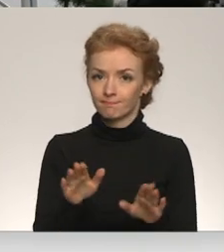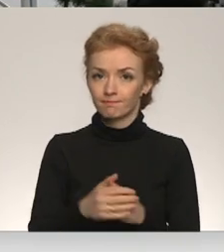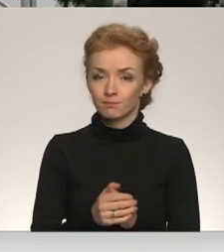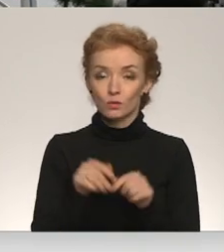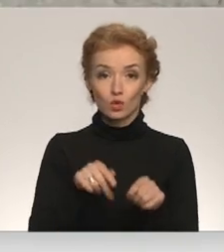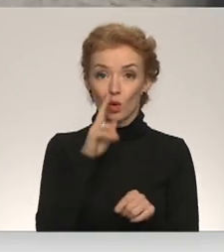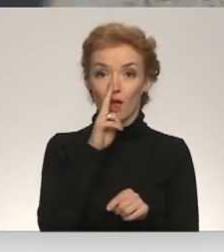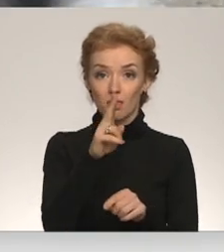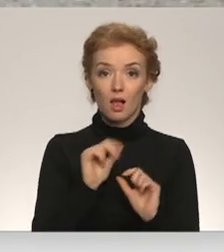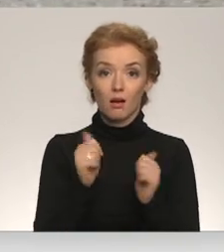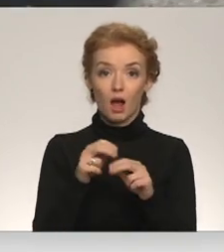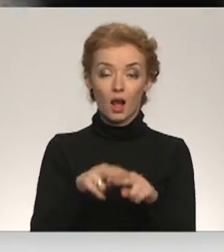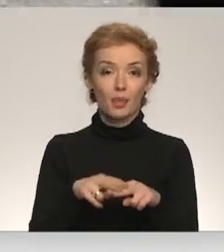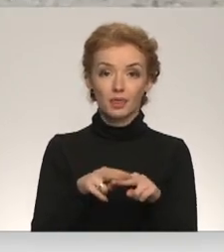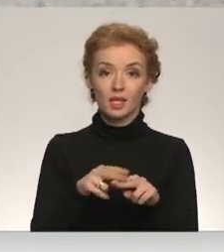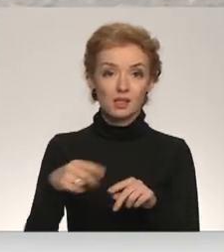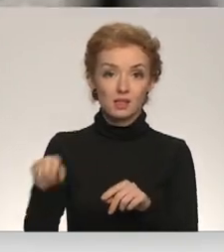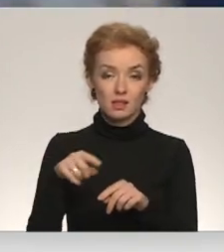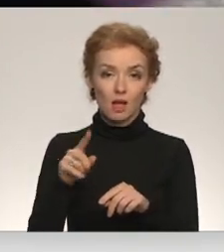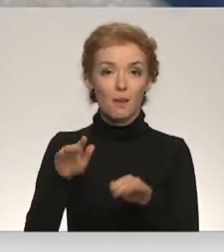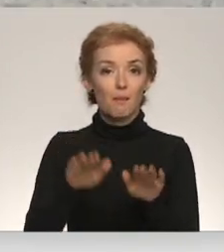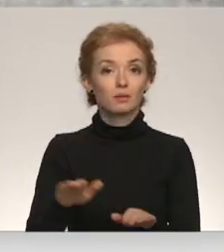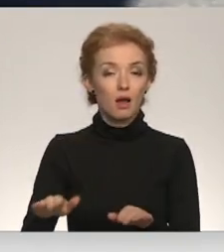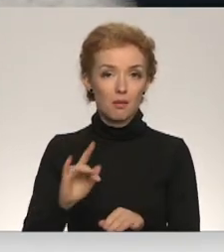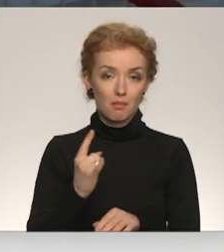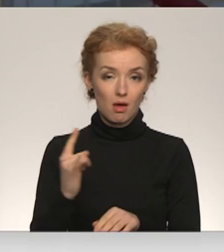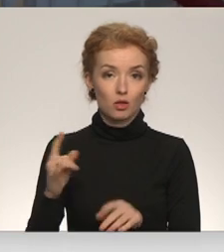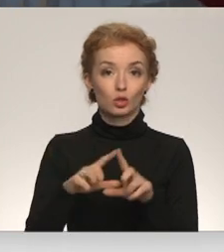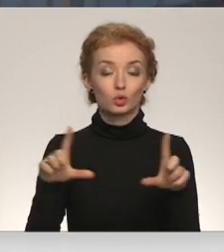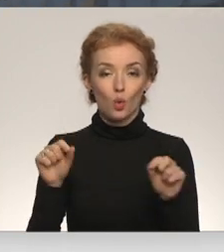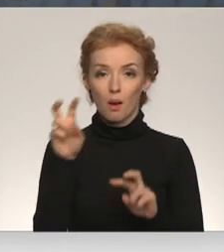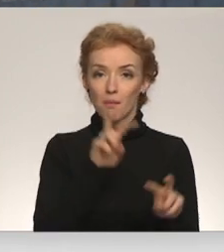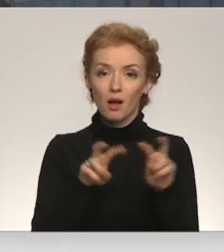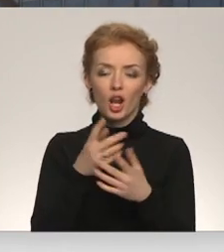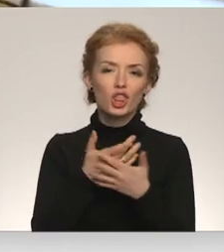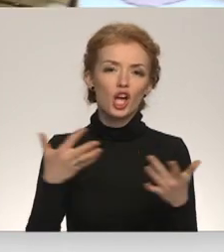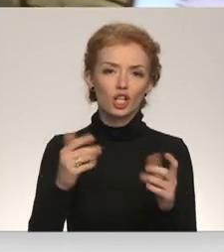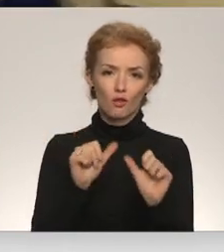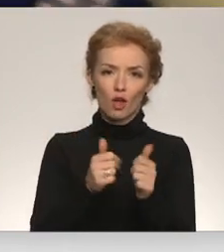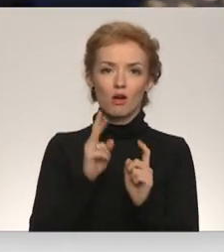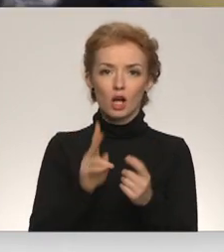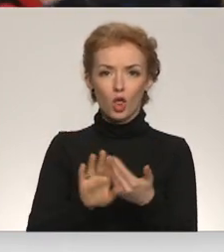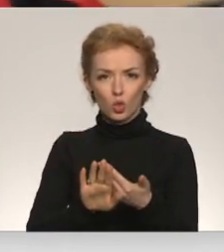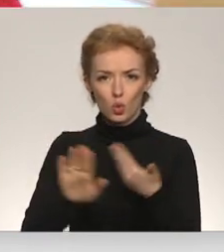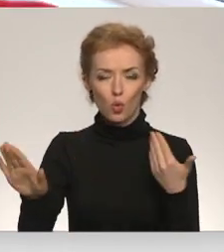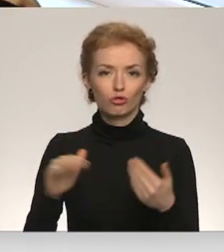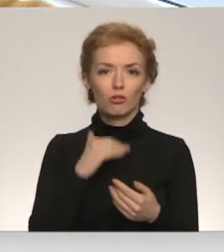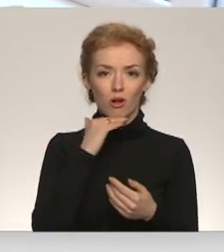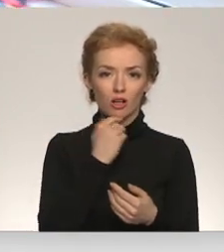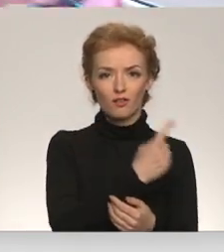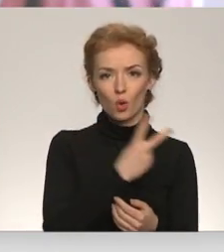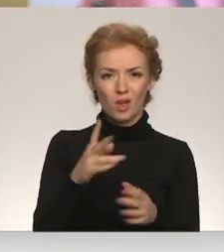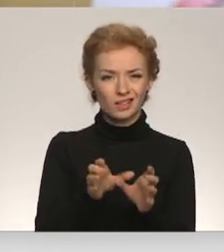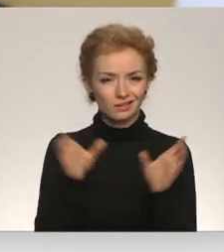Šonedēļ karantīnā aizgājušie nav vecāko klašu skolēni. Skolās meklē dažādus veidus, kā nošķirt klases vienu no